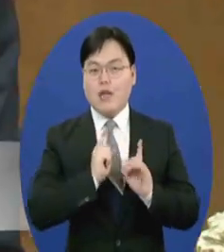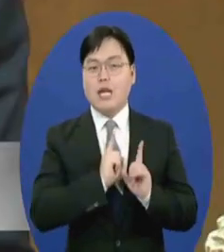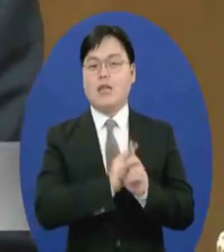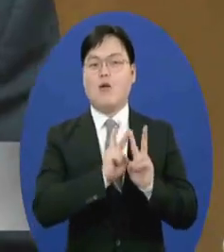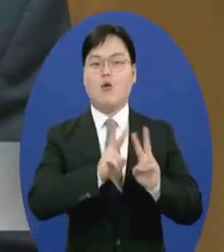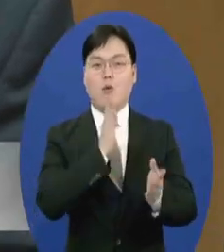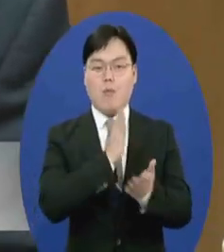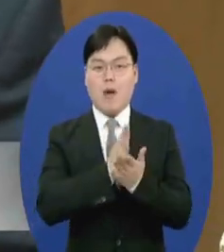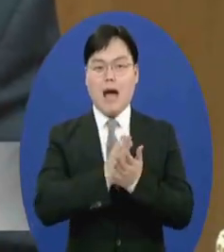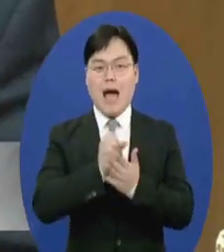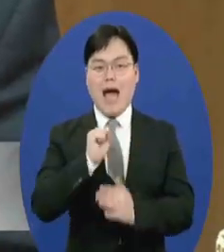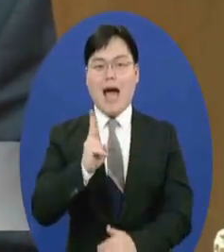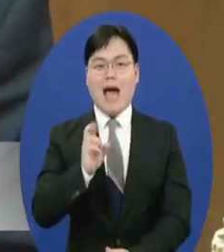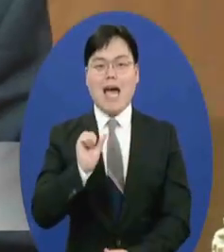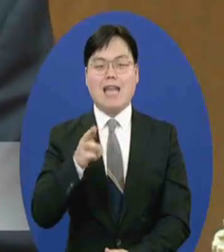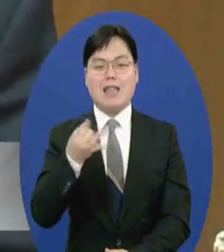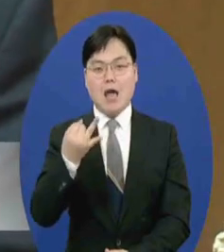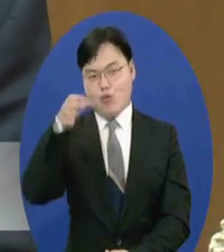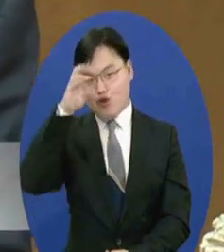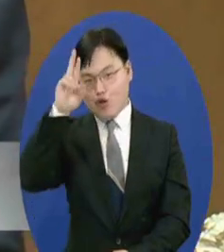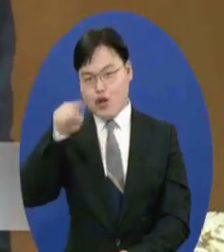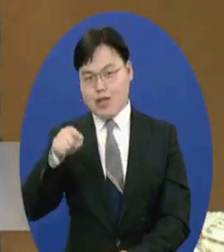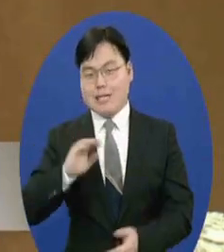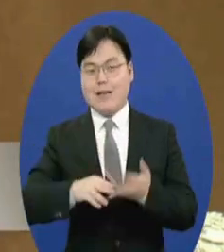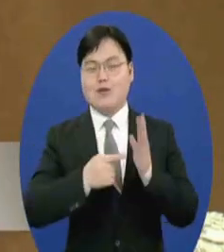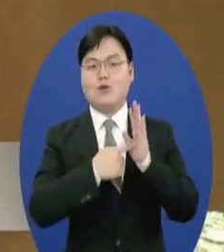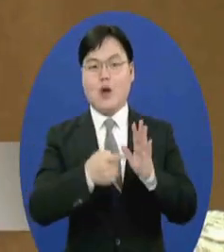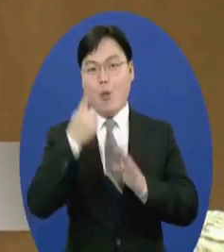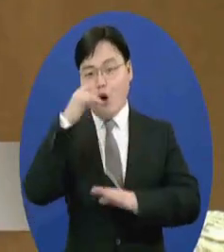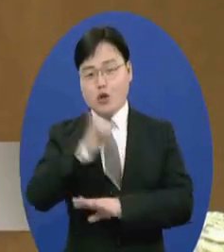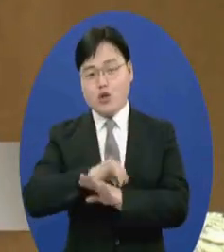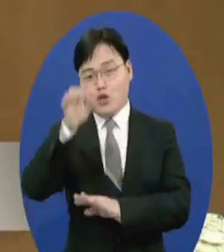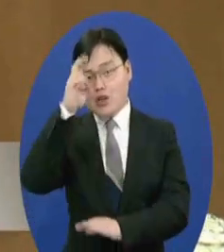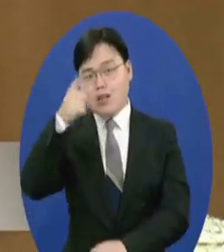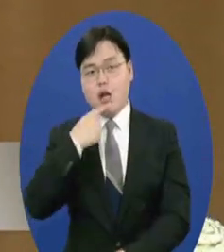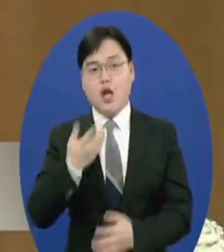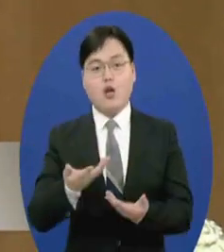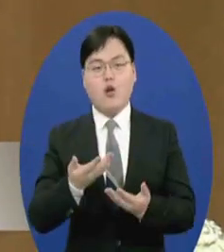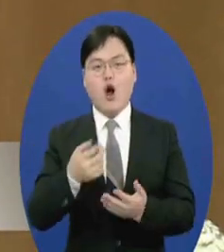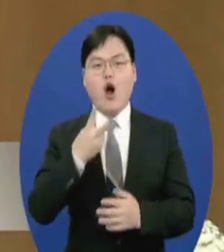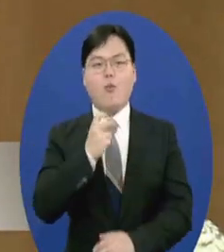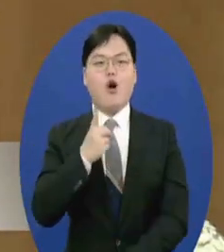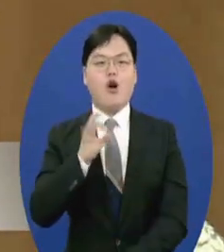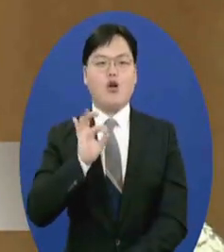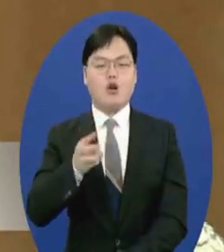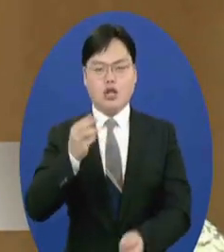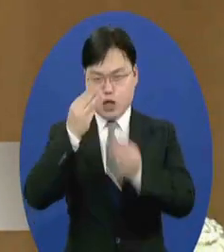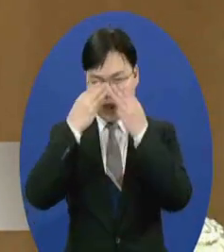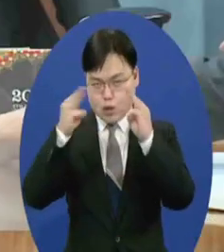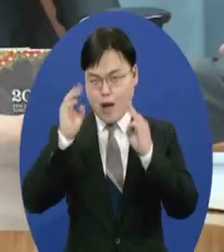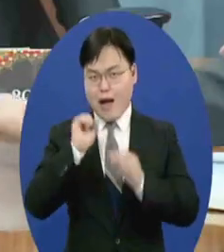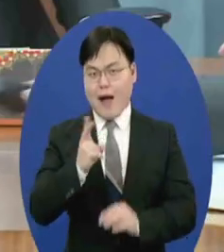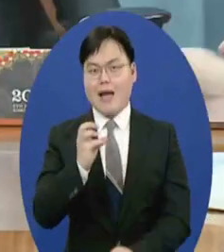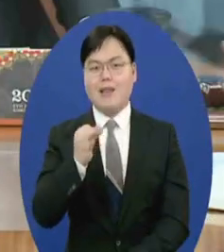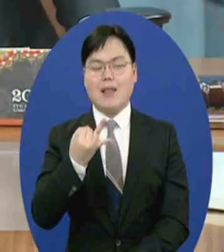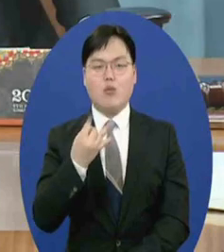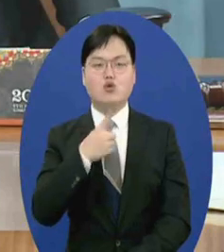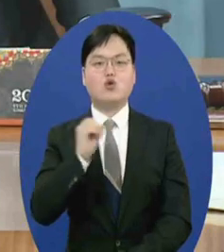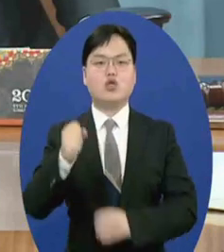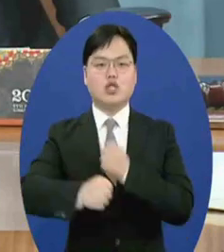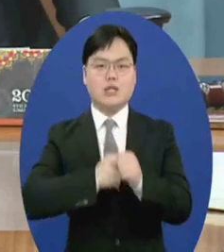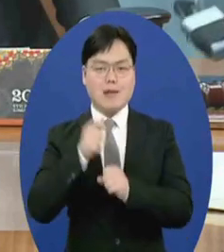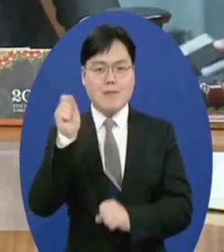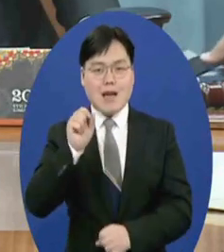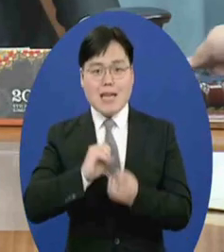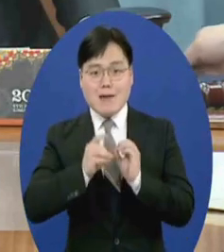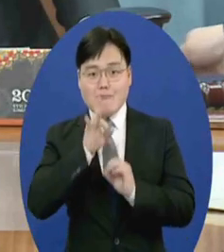гэдгийг Академийн ерөнхийлөгч Иргэдэл танилцуулсан байна. Монгол Улсын ерөнхийлөгч хэлсэн үгэнд 2021 онд шинжлэх ухааны академийн 100 жилийн